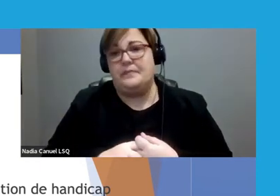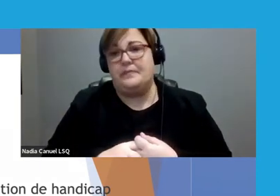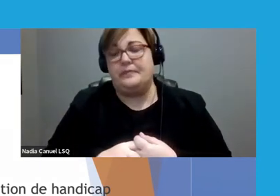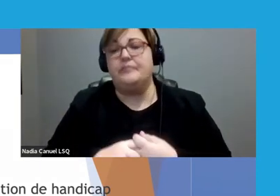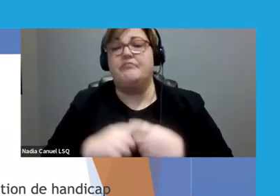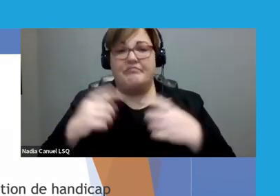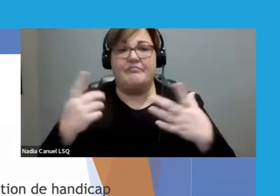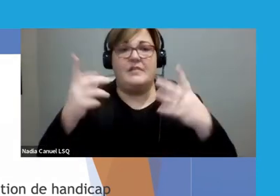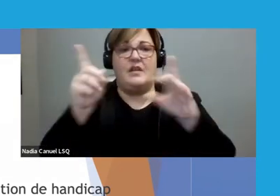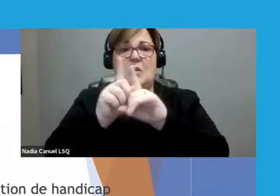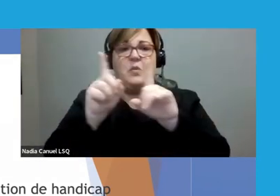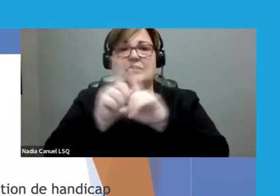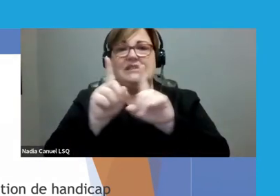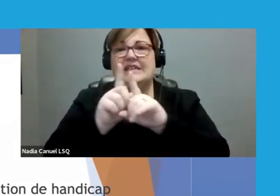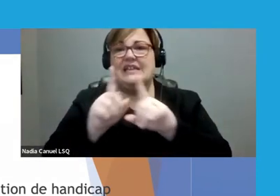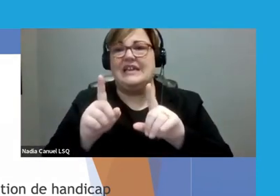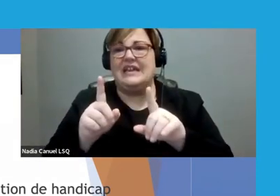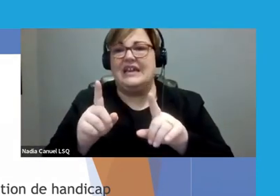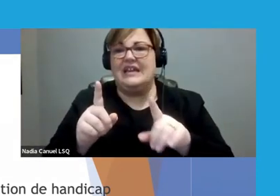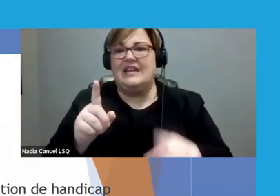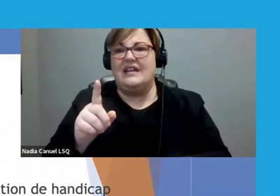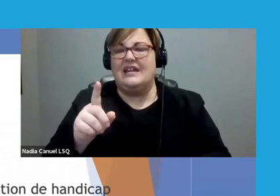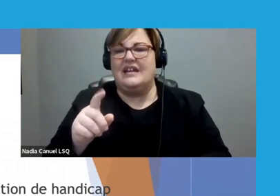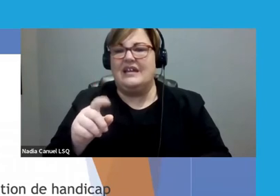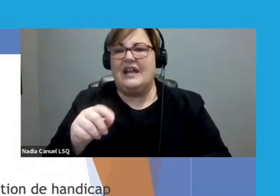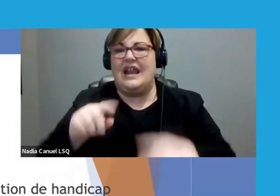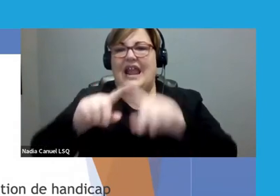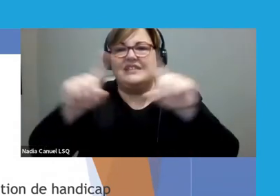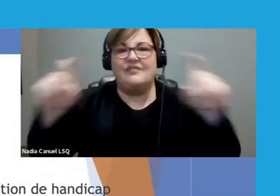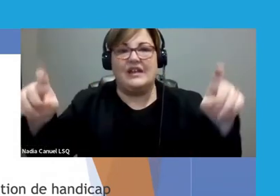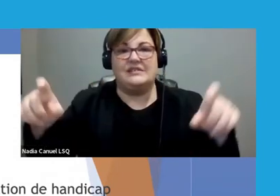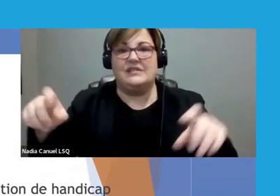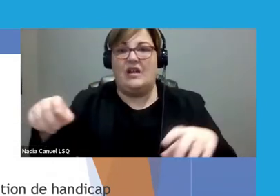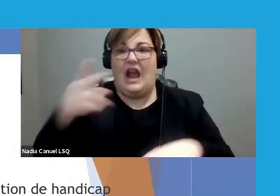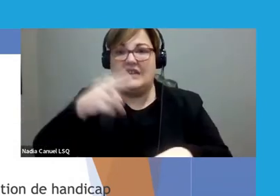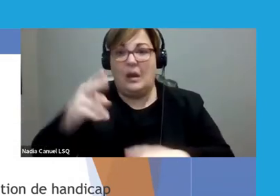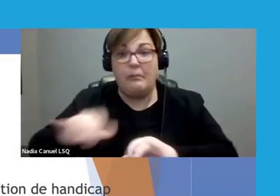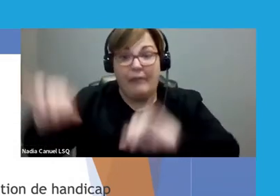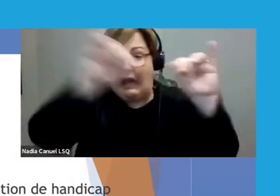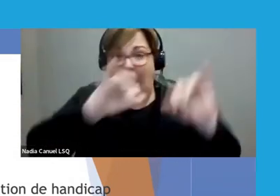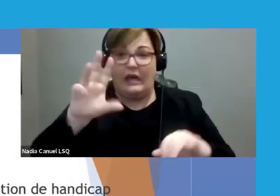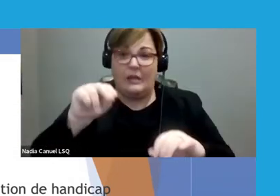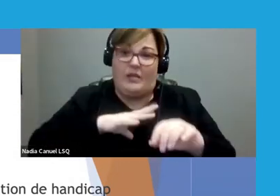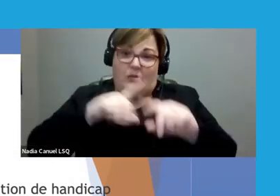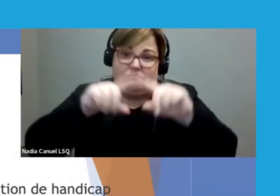On peut aussi questionner, nous, la diversité des handicaps.